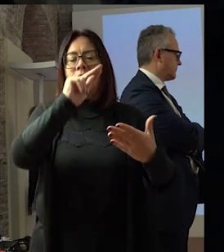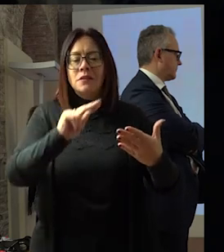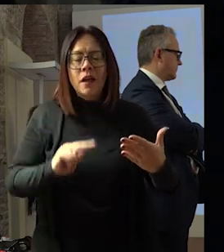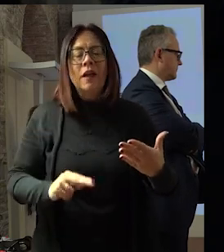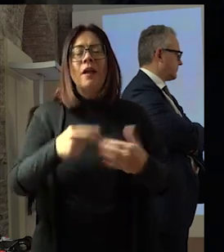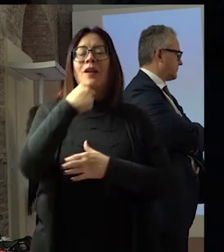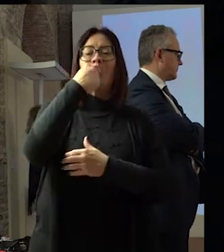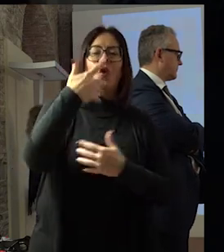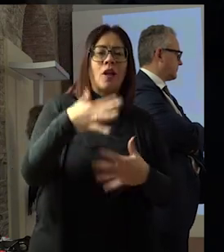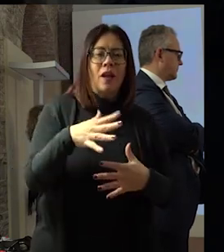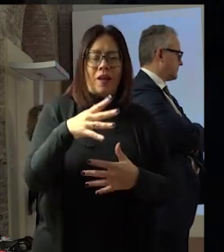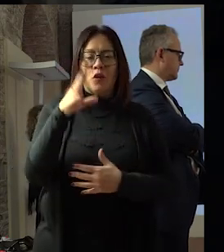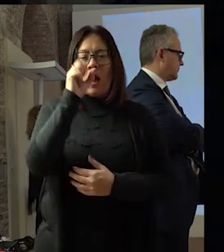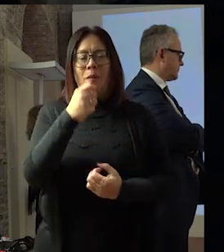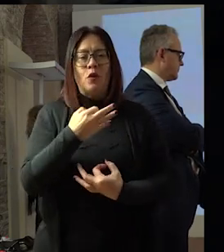detto,